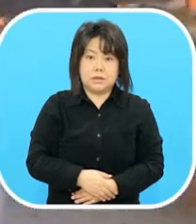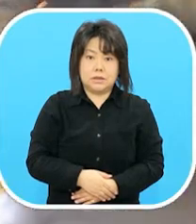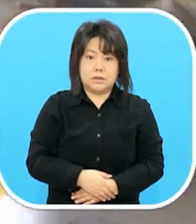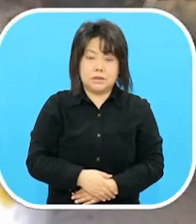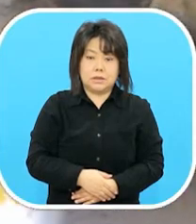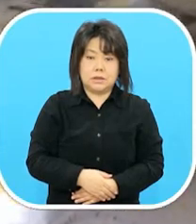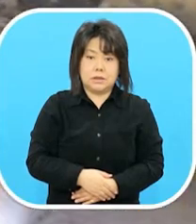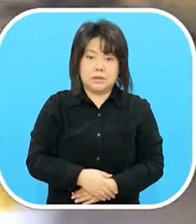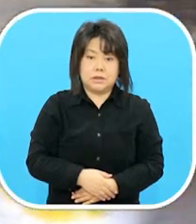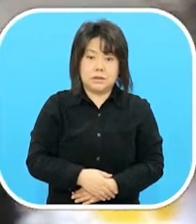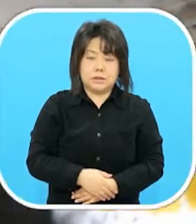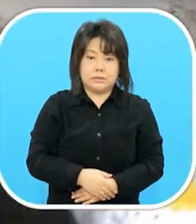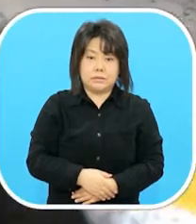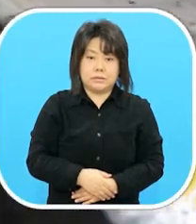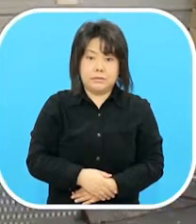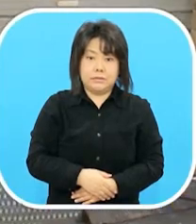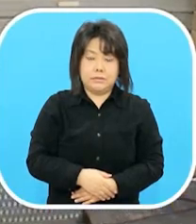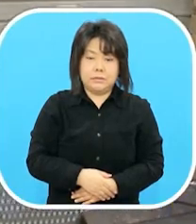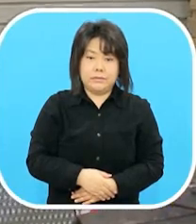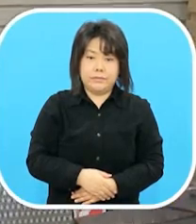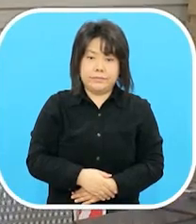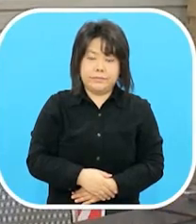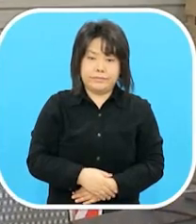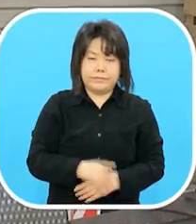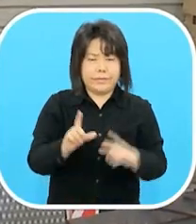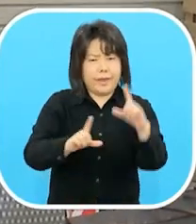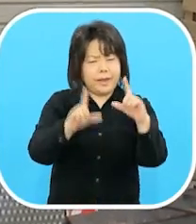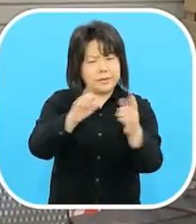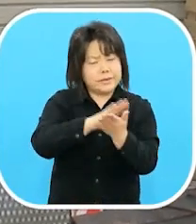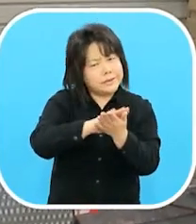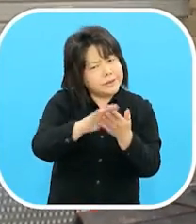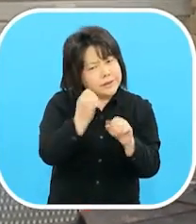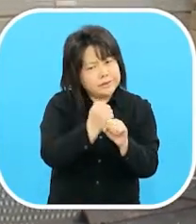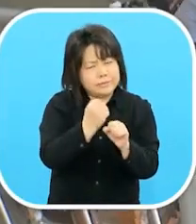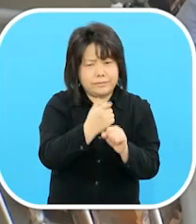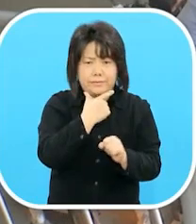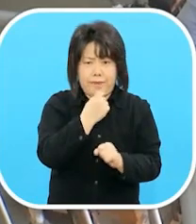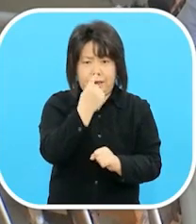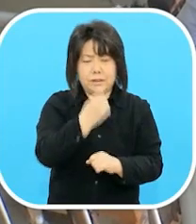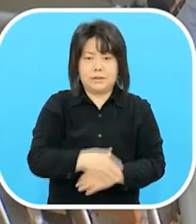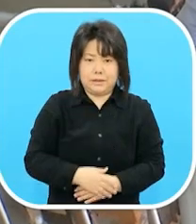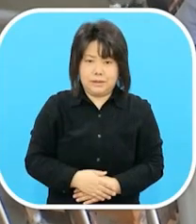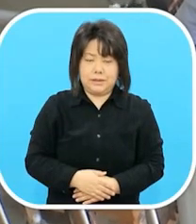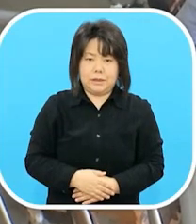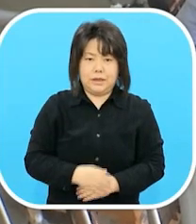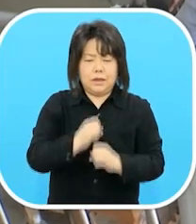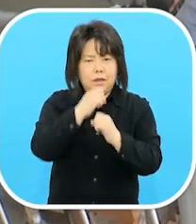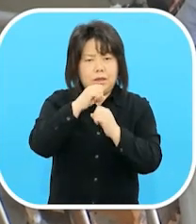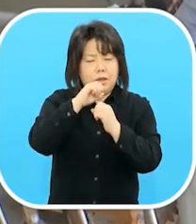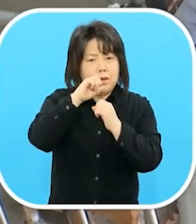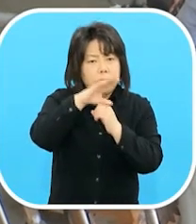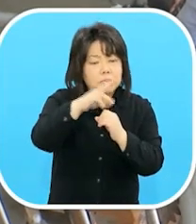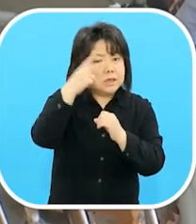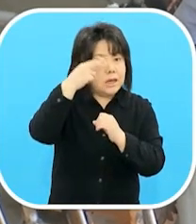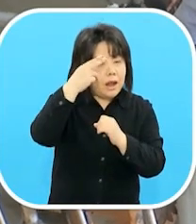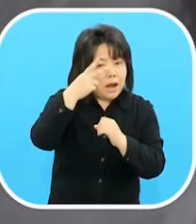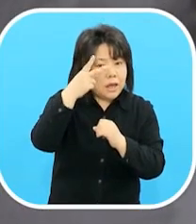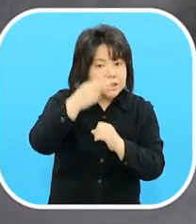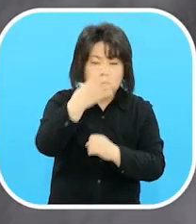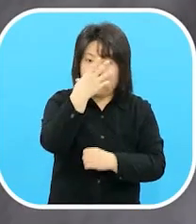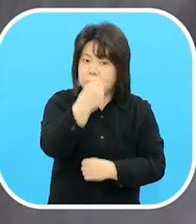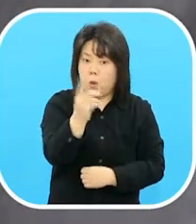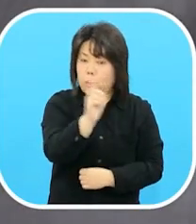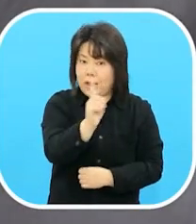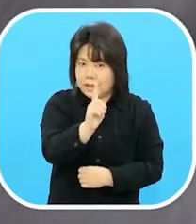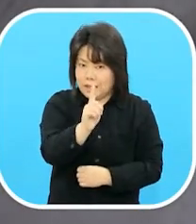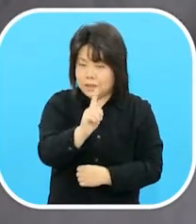おーおーおお、こう綺麗な形にしたいですよね。吹きガラスの魅力ってどんなところなんですか？ そうですね、